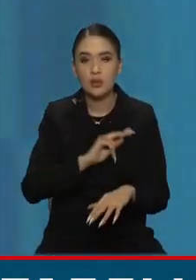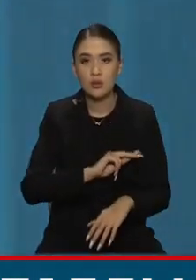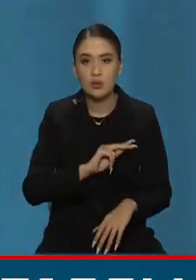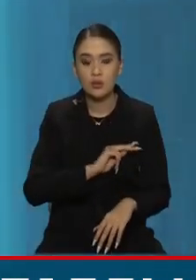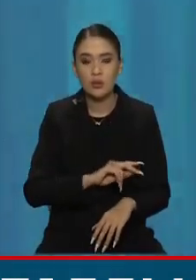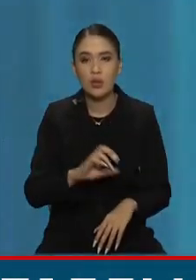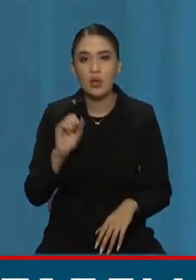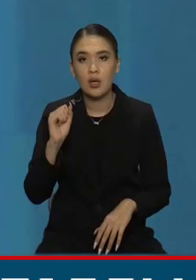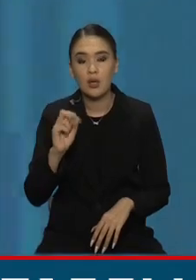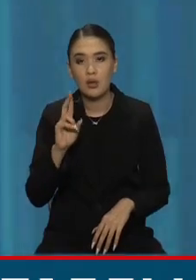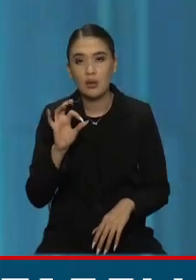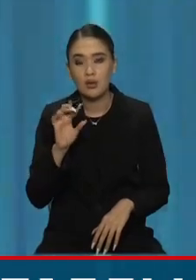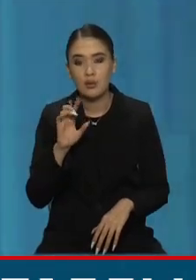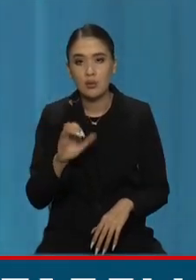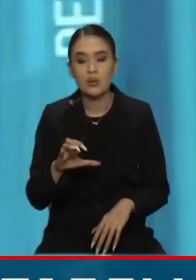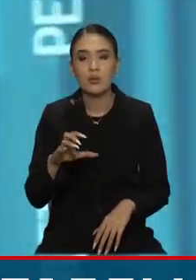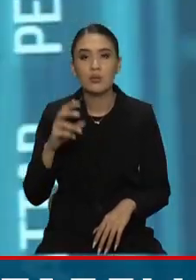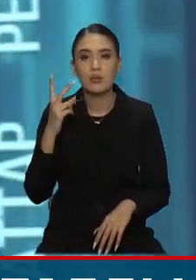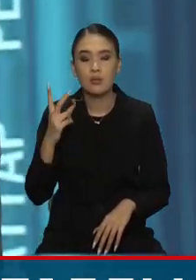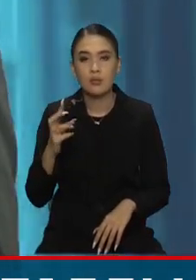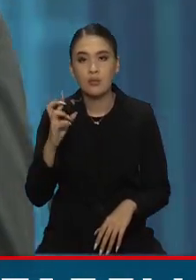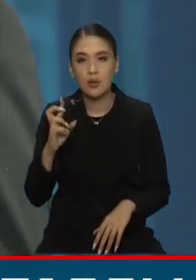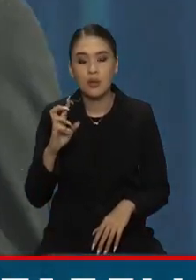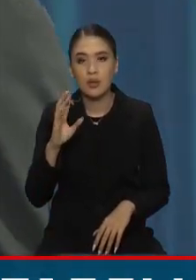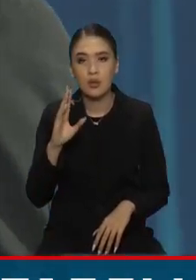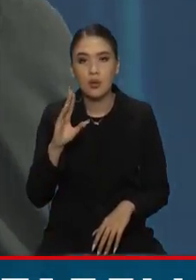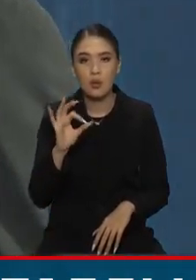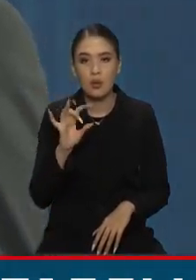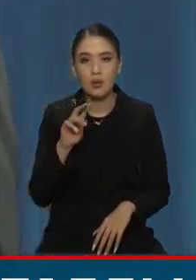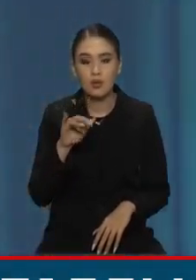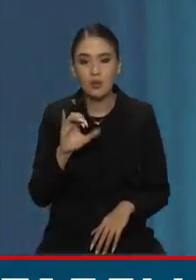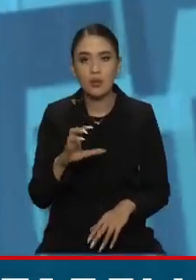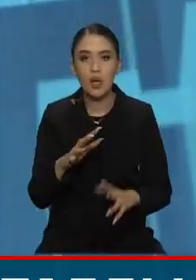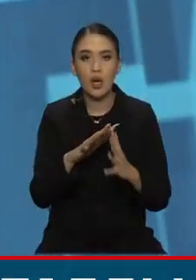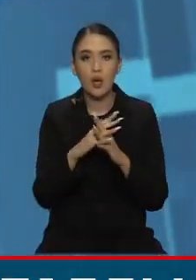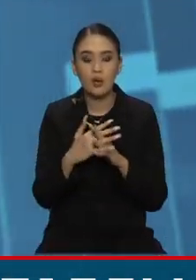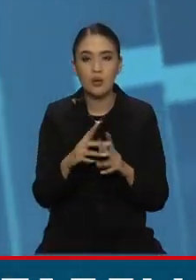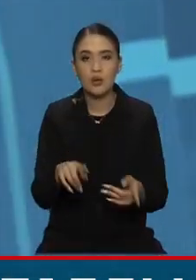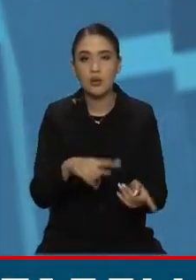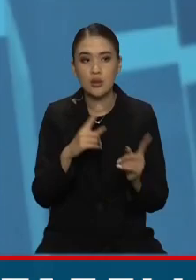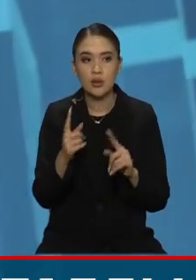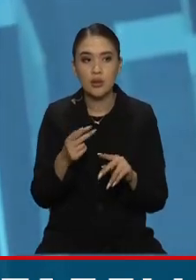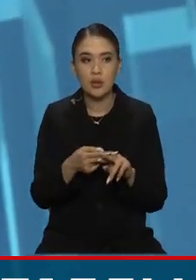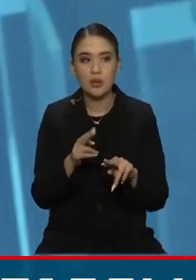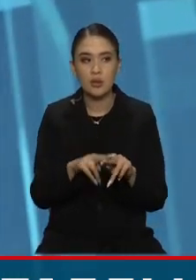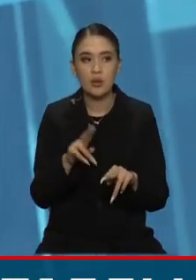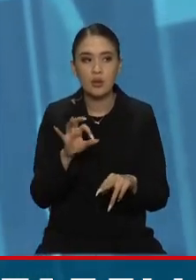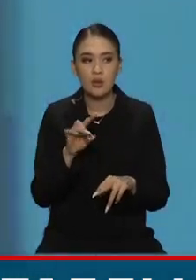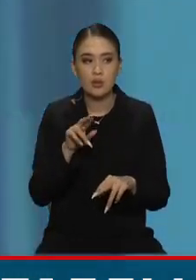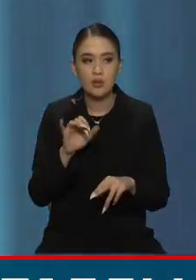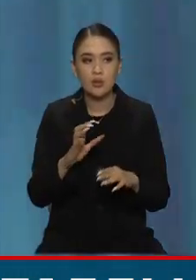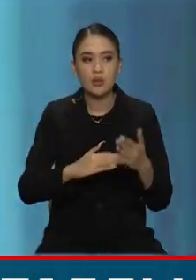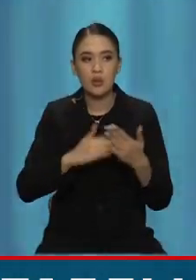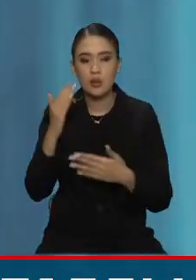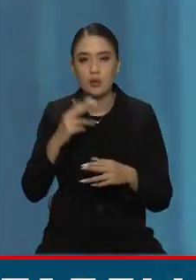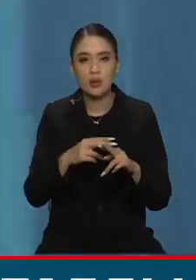А корпусының және Б корпусының жоғары лауазымдарына тағайындалады. Ауылдық деңгейде Б корпусының жоғары